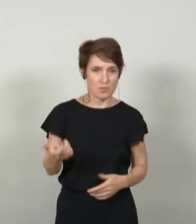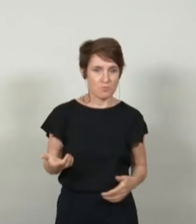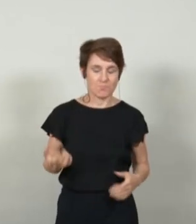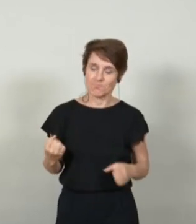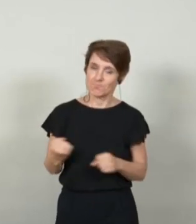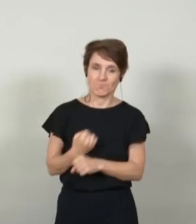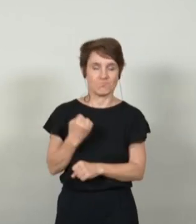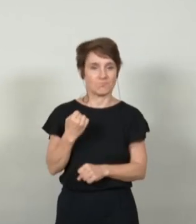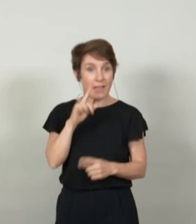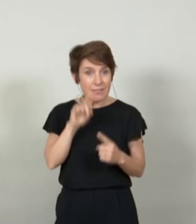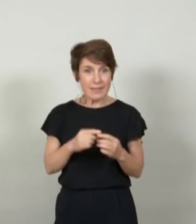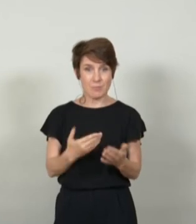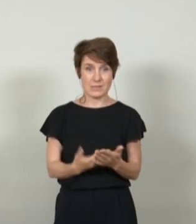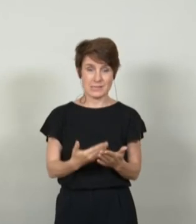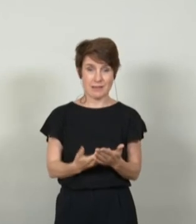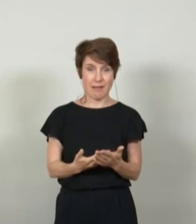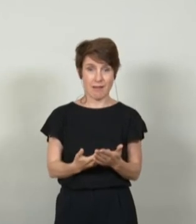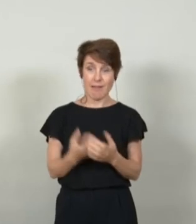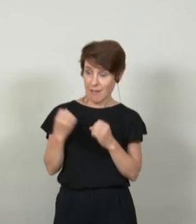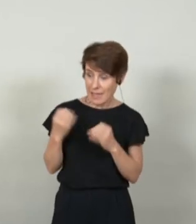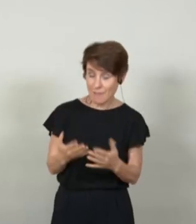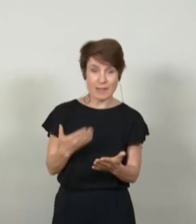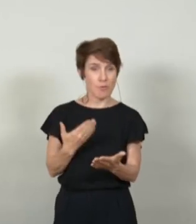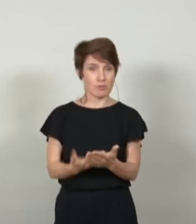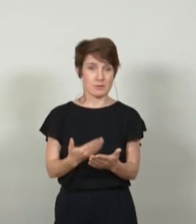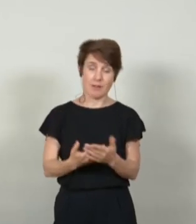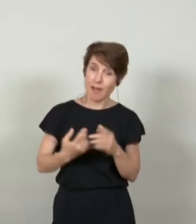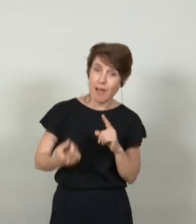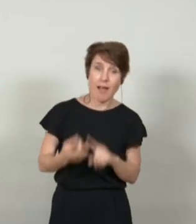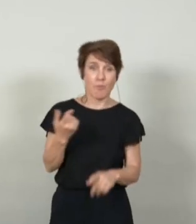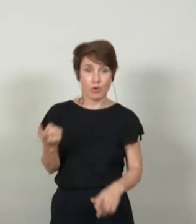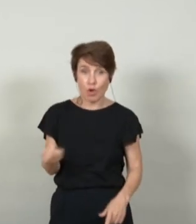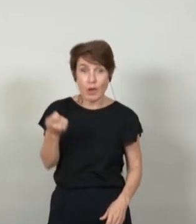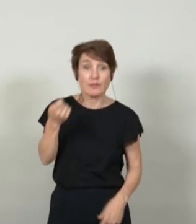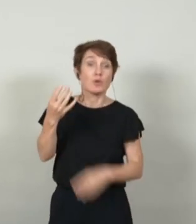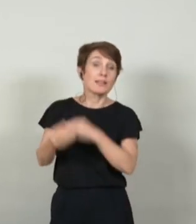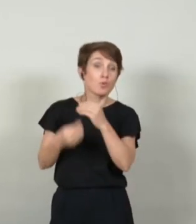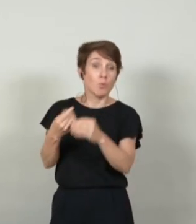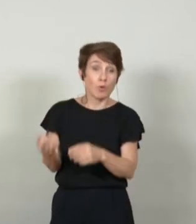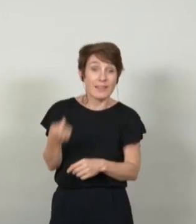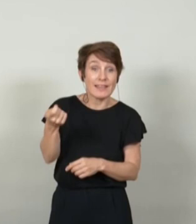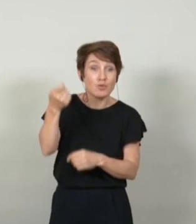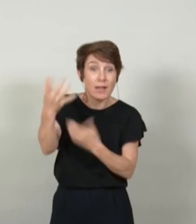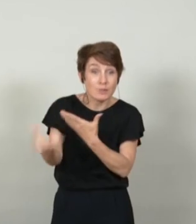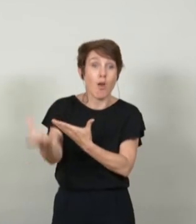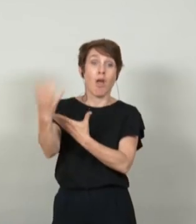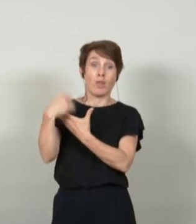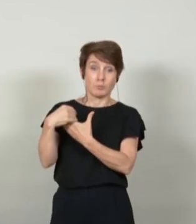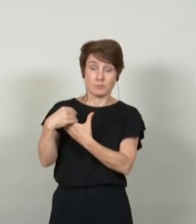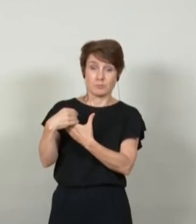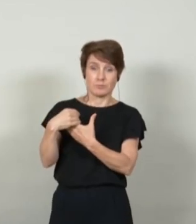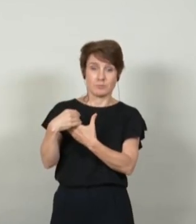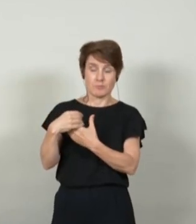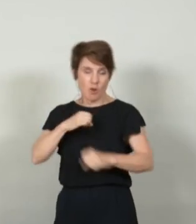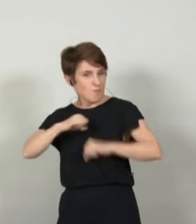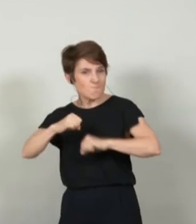donc sur cet événement là précisément je n'ai pas senti où je n'ai pas trouvé une forte mobilisation du domaine